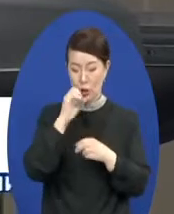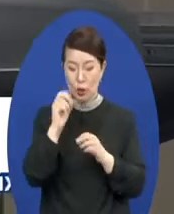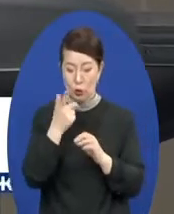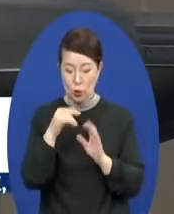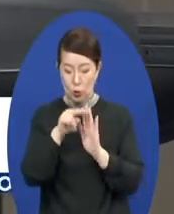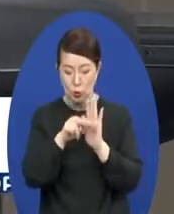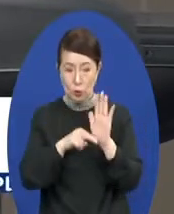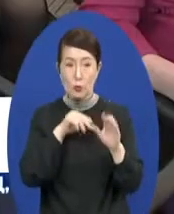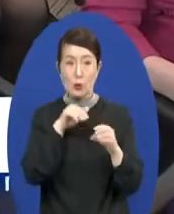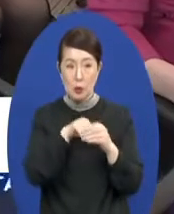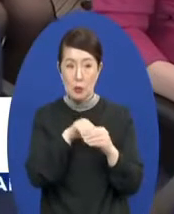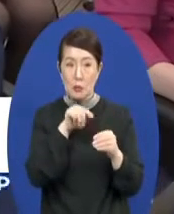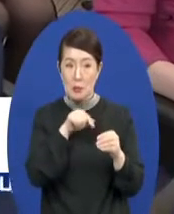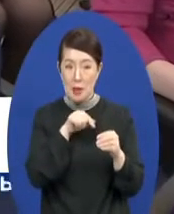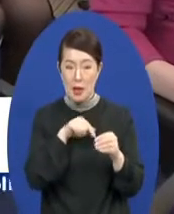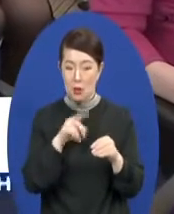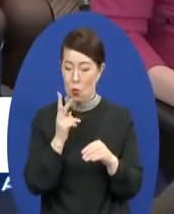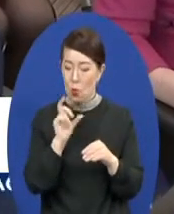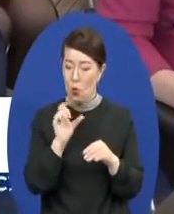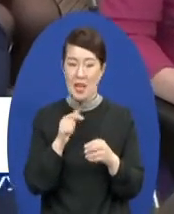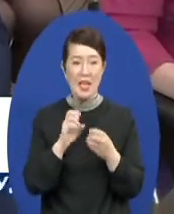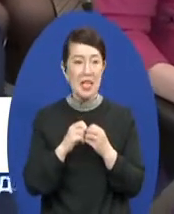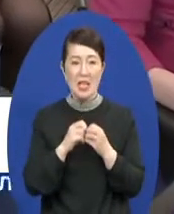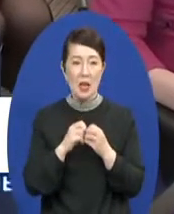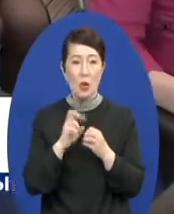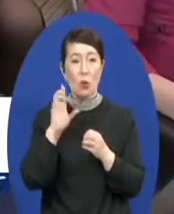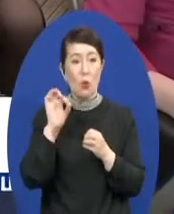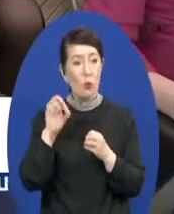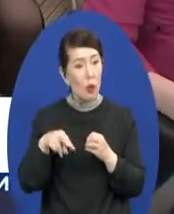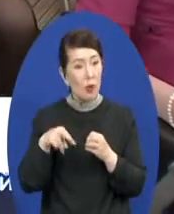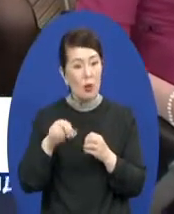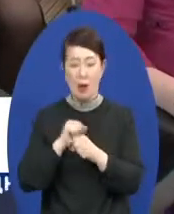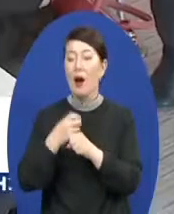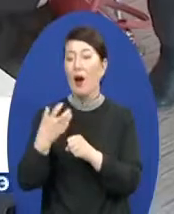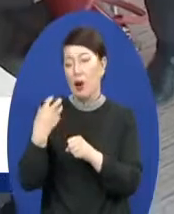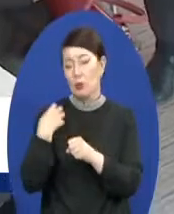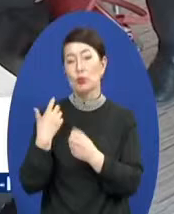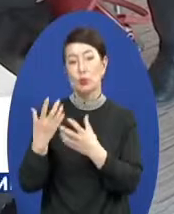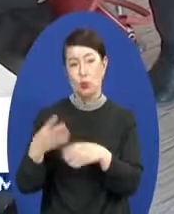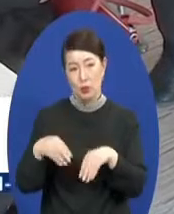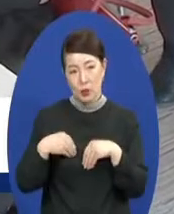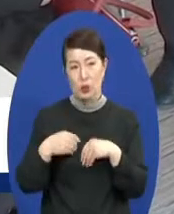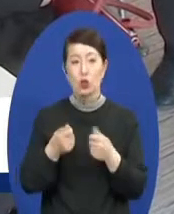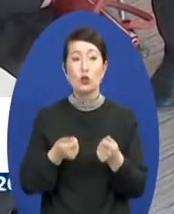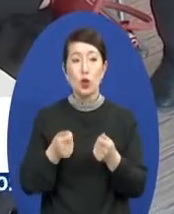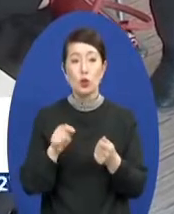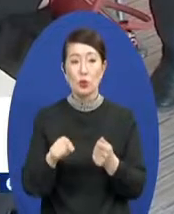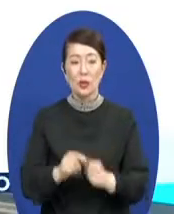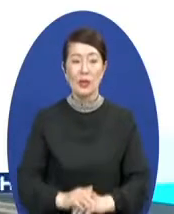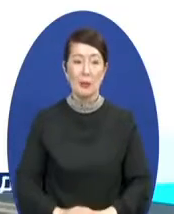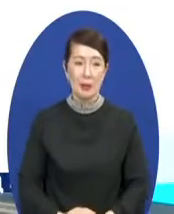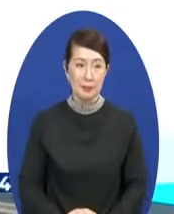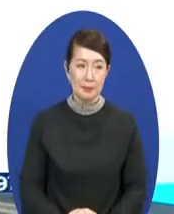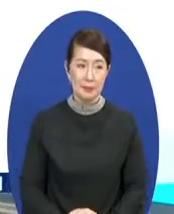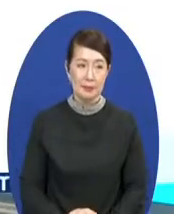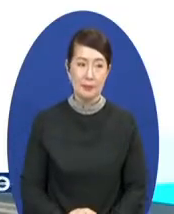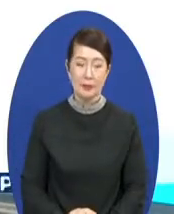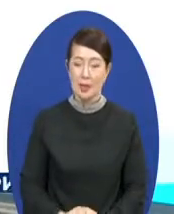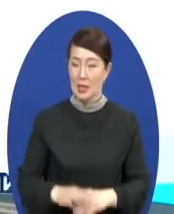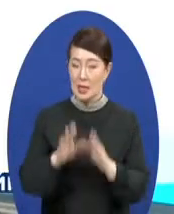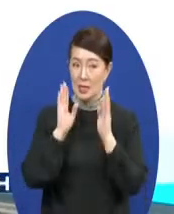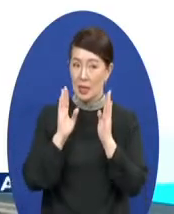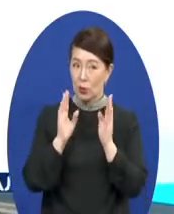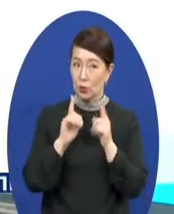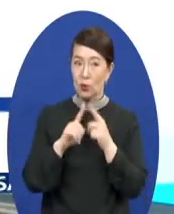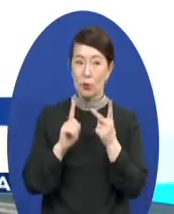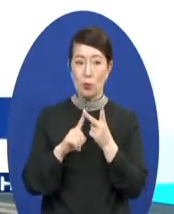хаагчийн ёс зүйн дүрмд тусгасан байдаг. Энэ үүргээ биелүүлээгүй тохиолдолд хариуцлага хүлээлгэх зохицуулалттай. Энэ